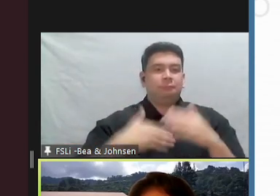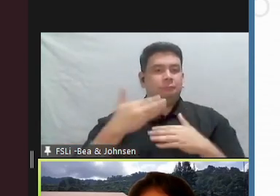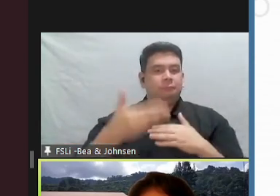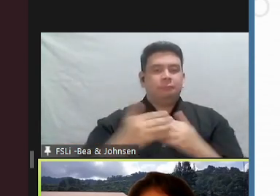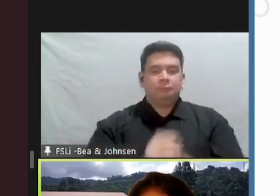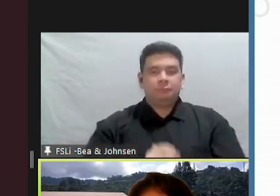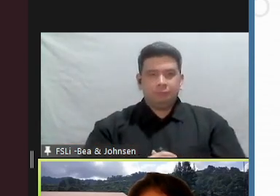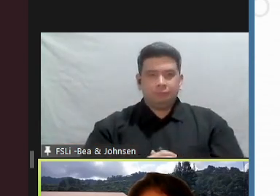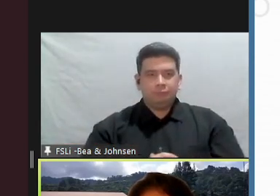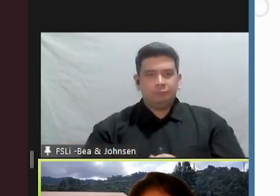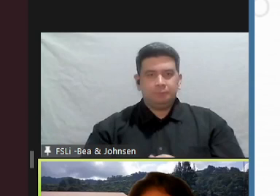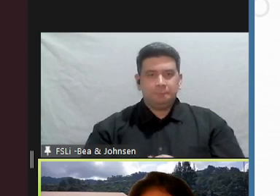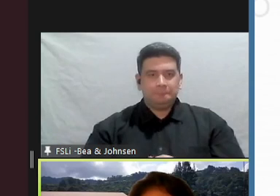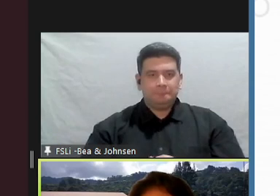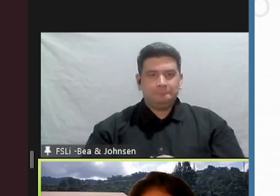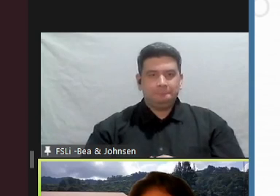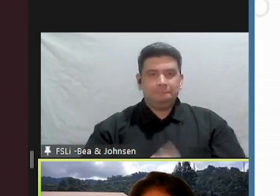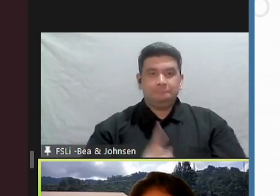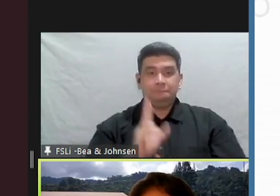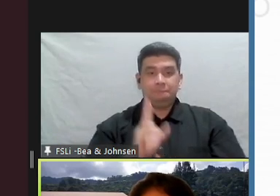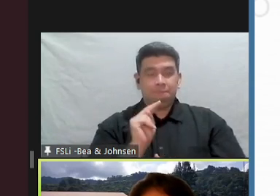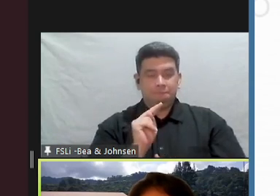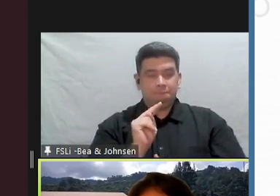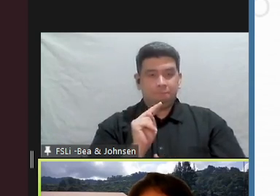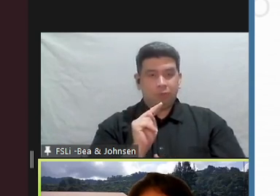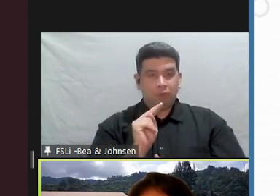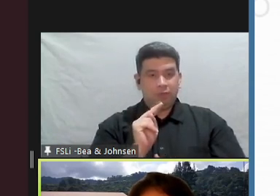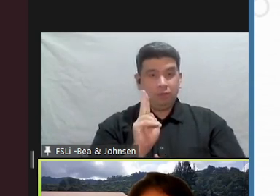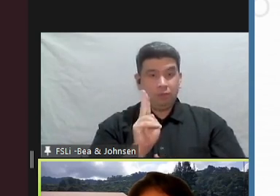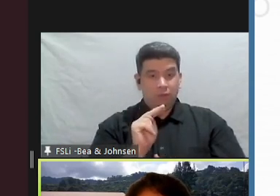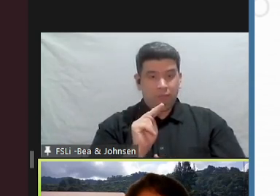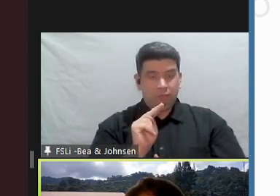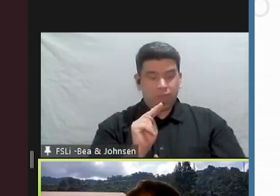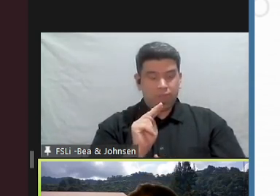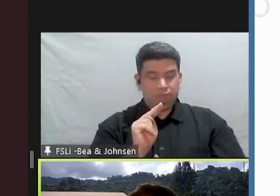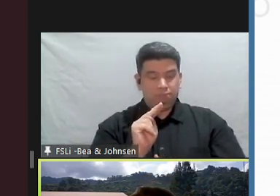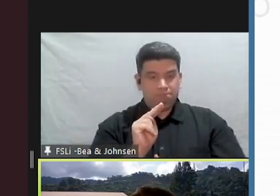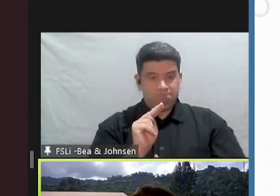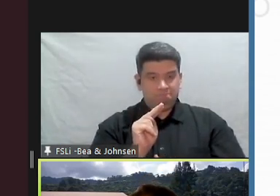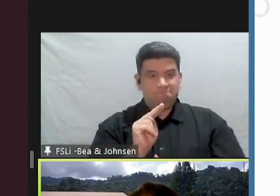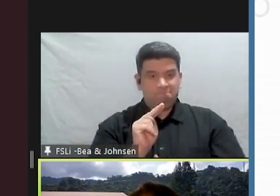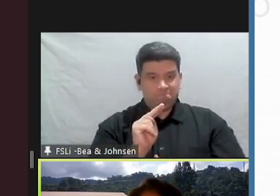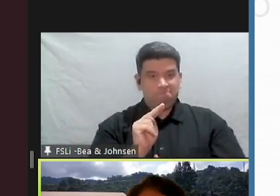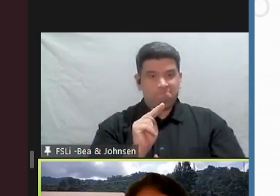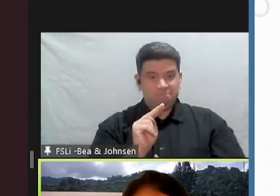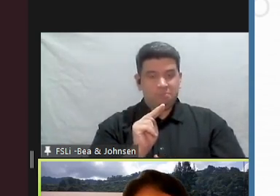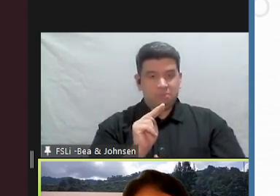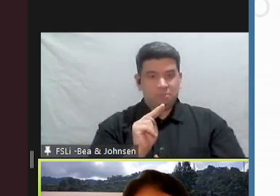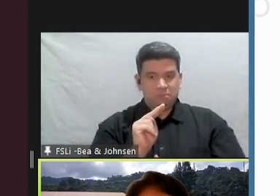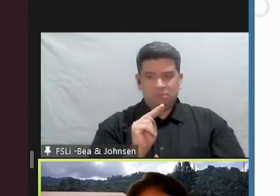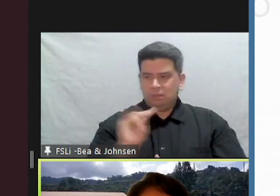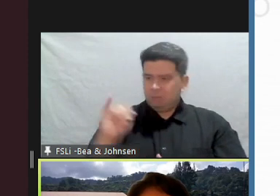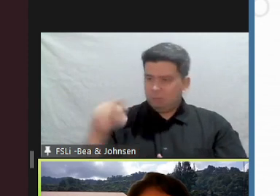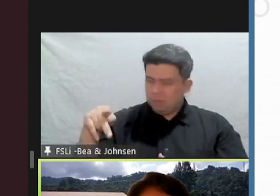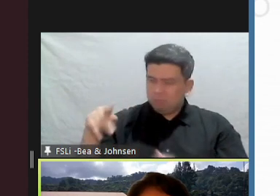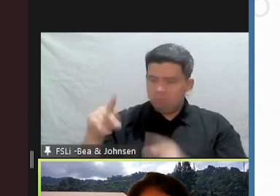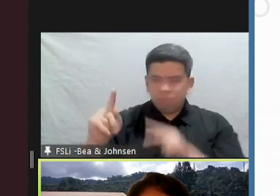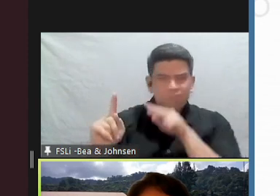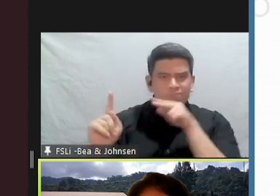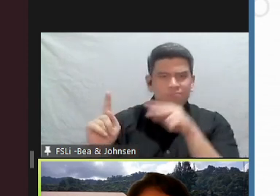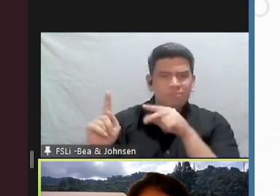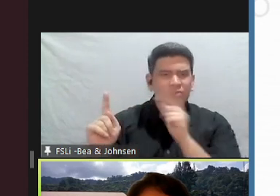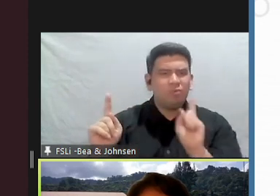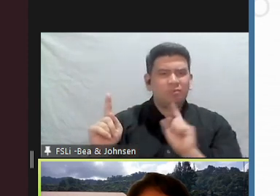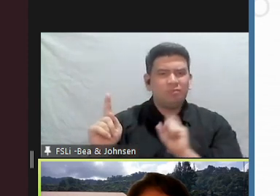sinulat ng United Nations, talagang nagbago na ang pananaw sa mga IP people. Ano? Noong unang